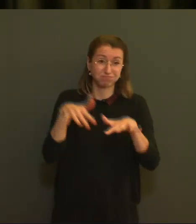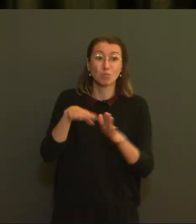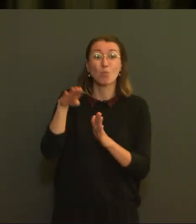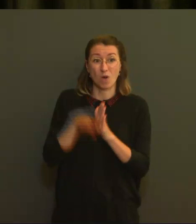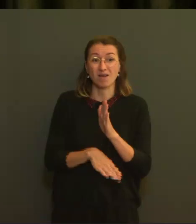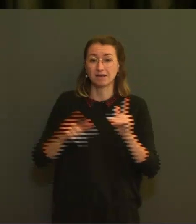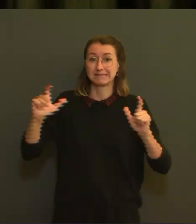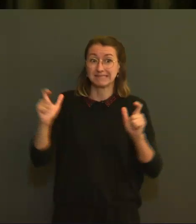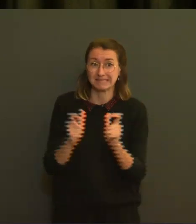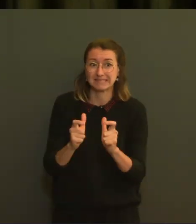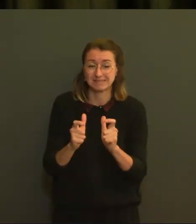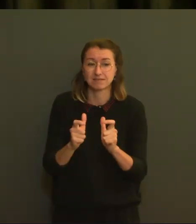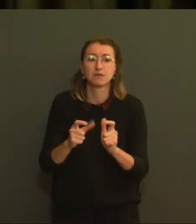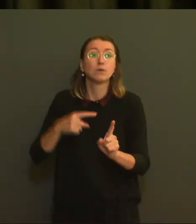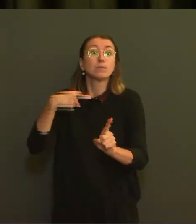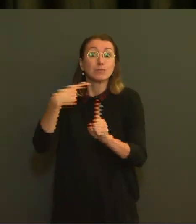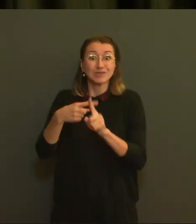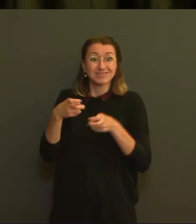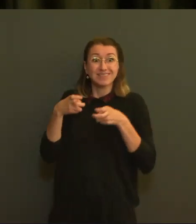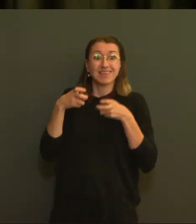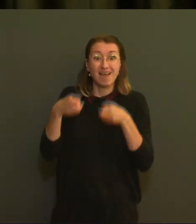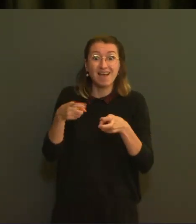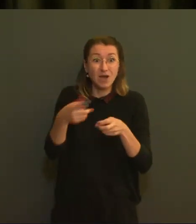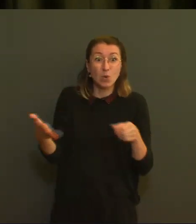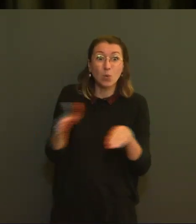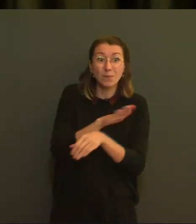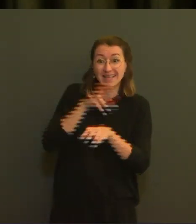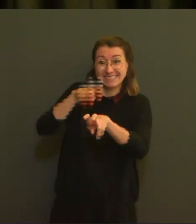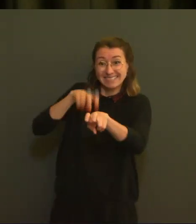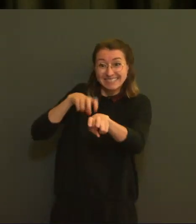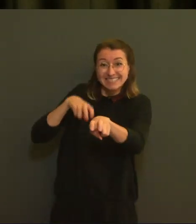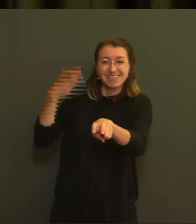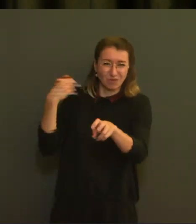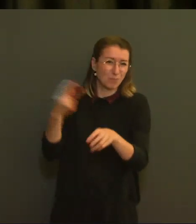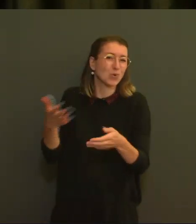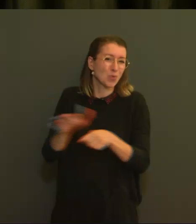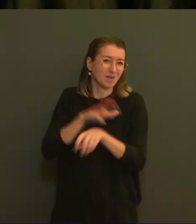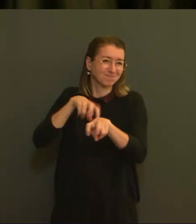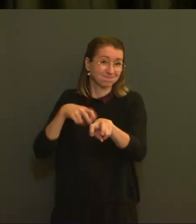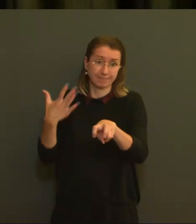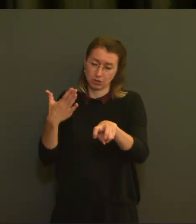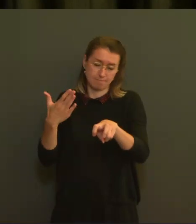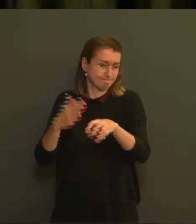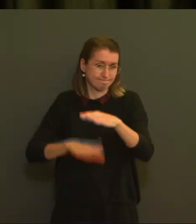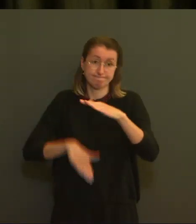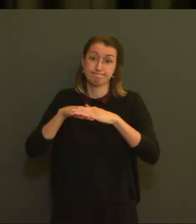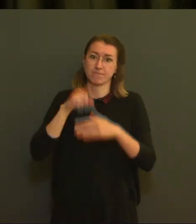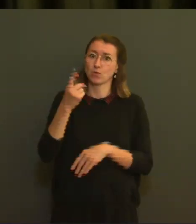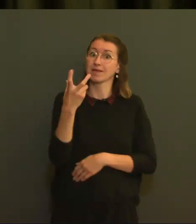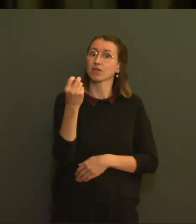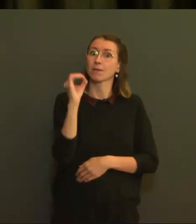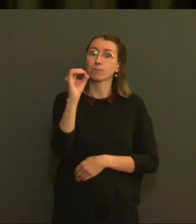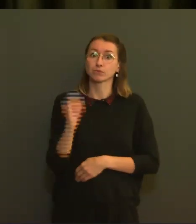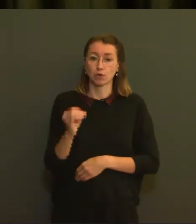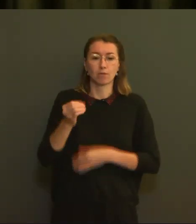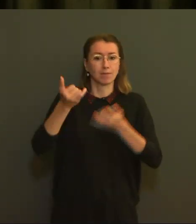la SNCB limitera l'embarquement de ces trains pour ne pas dépasser 80% du taux d'occupation. Vous pouvez consulter le site internet